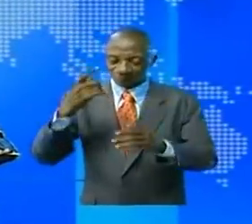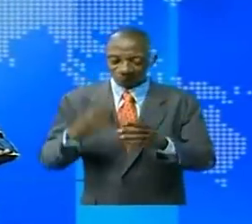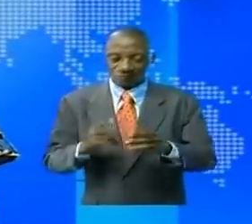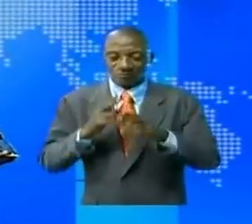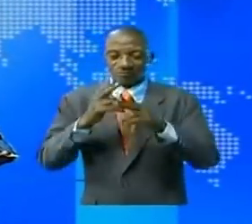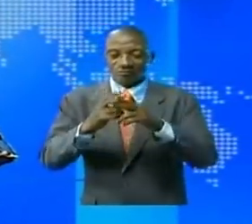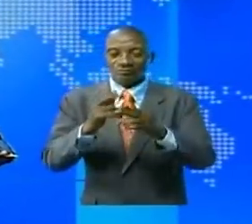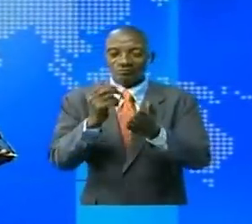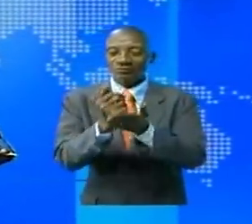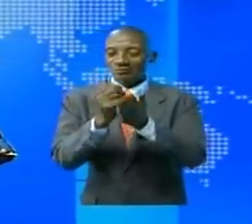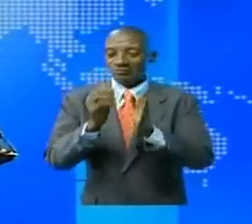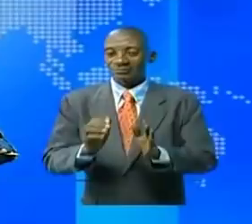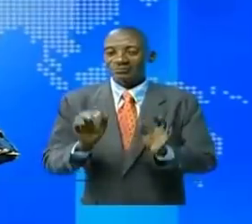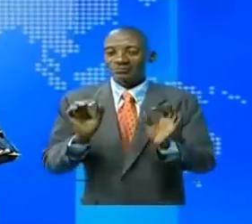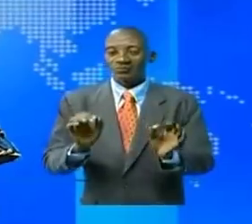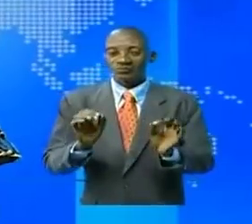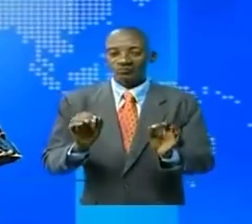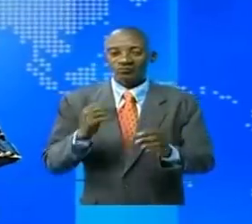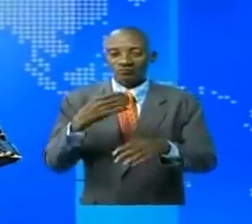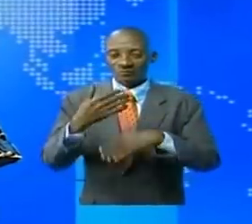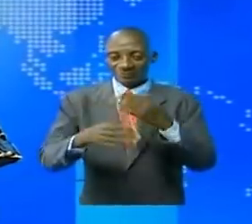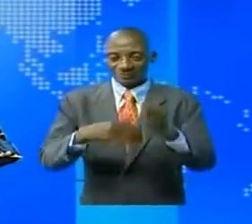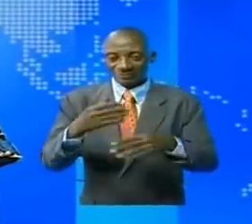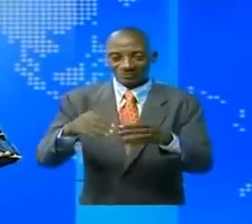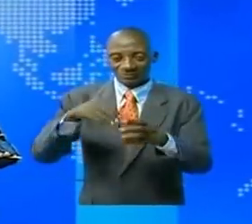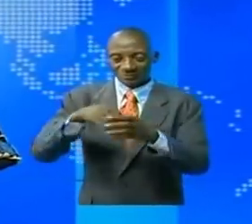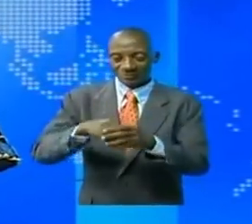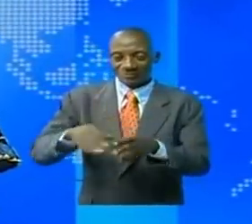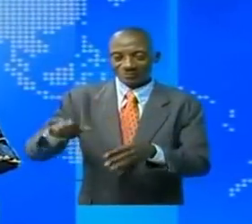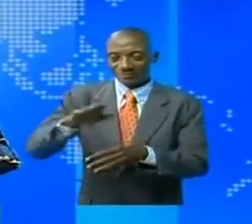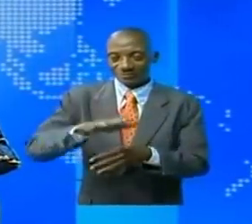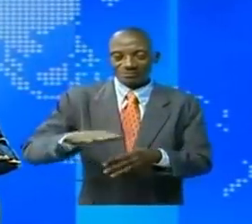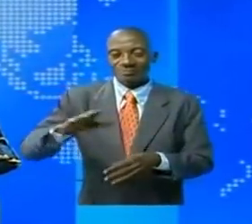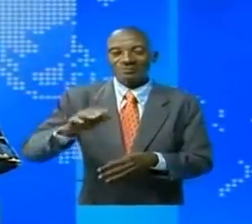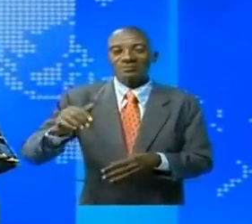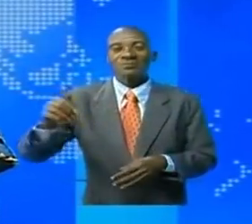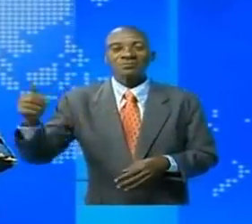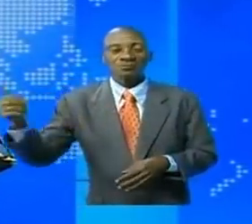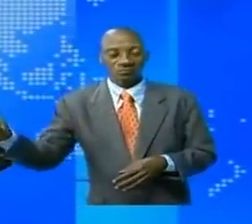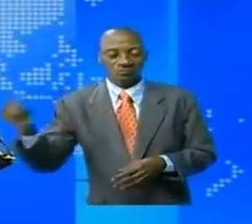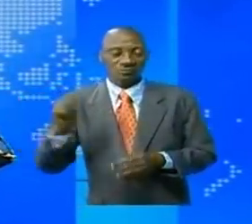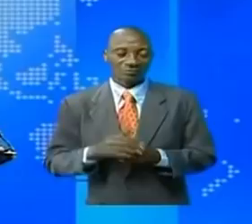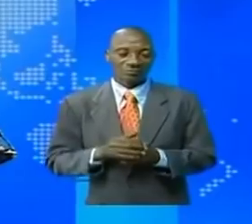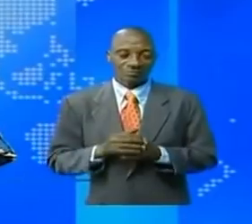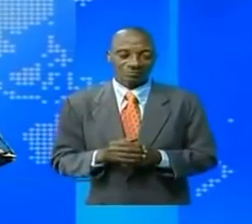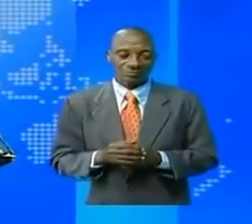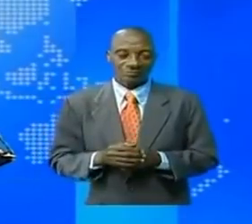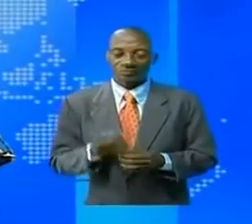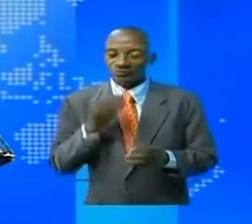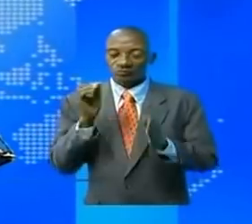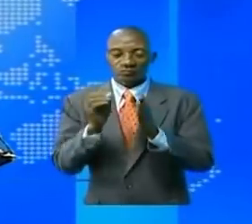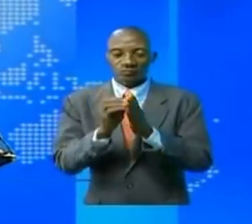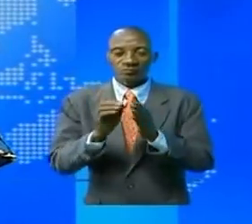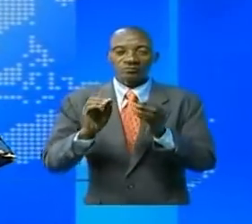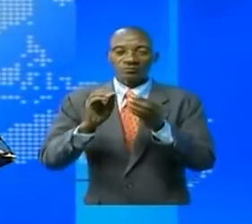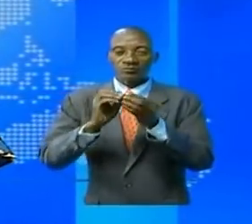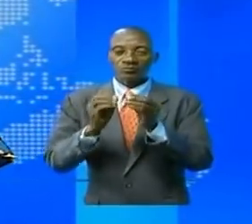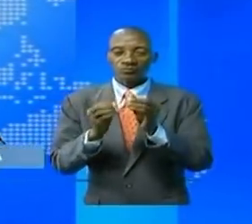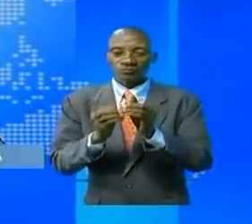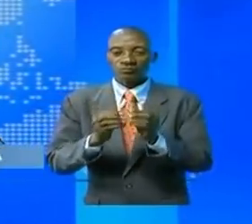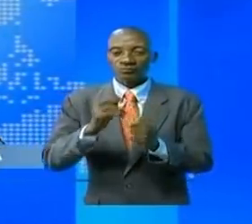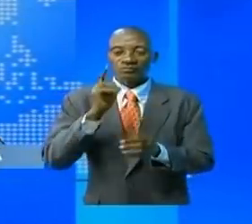fais l'économie de ces ordonnances présidentielles du 16 mai 2022. Ordonnance numéro